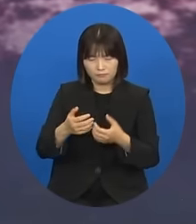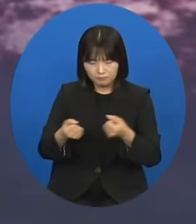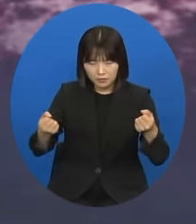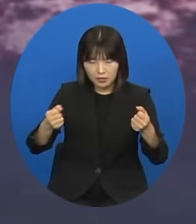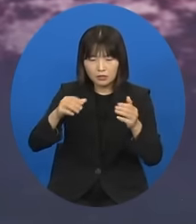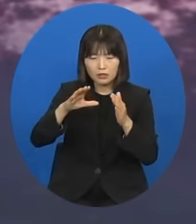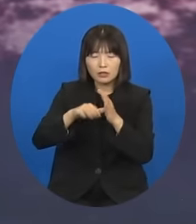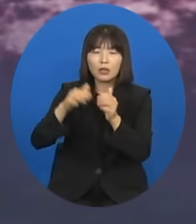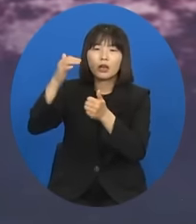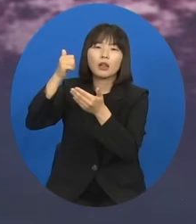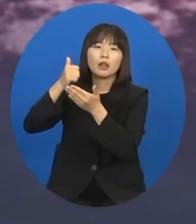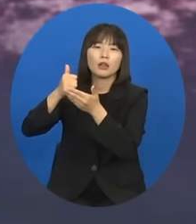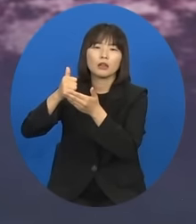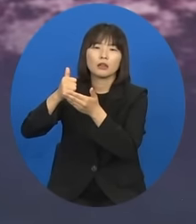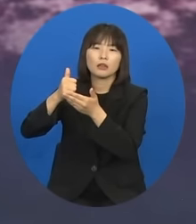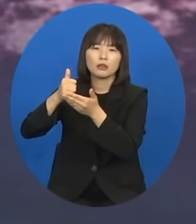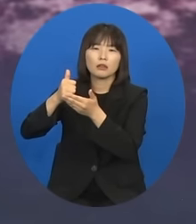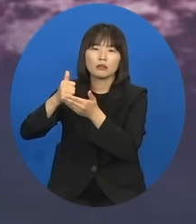계시냐